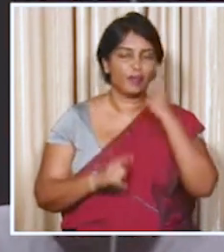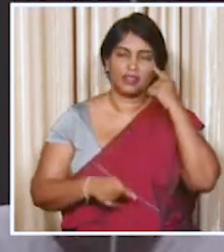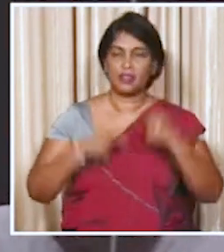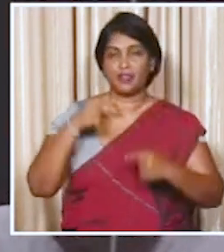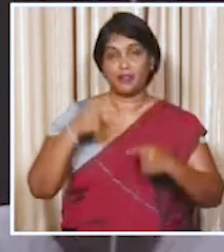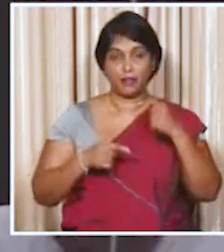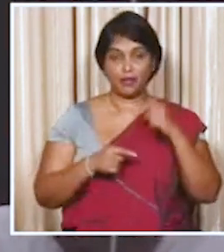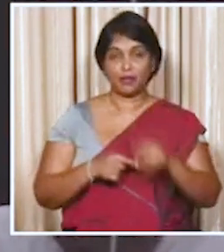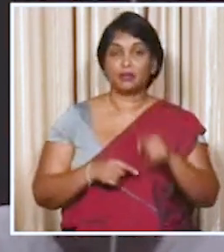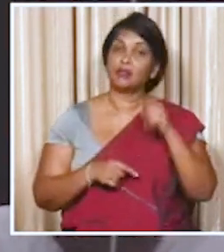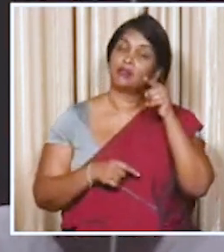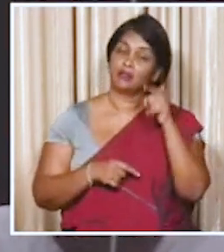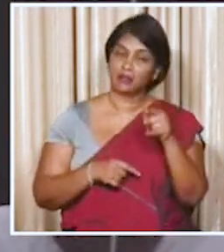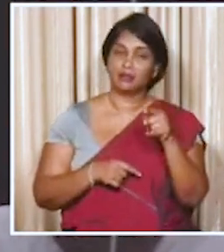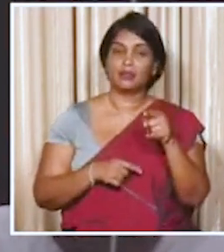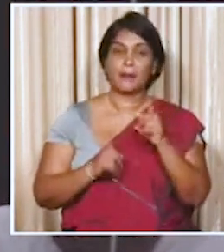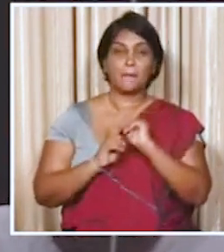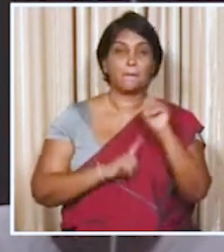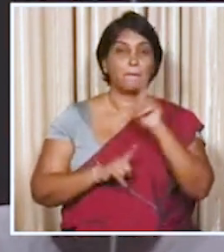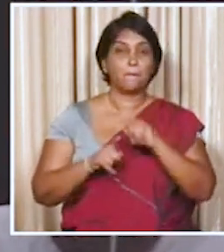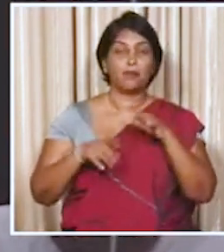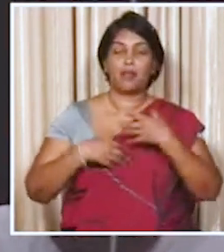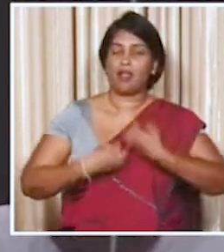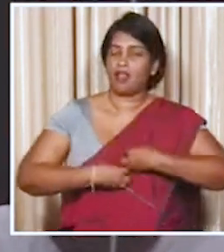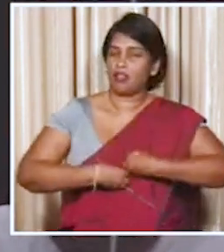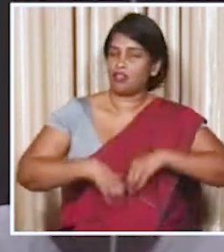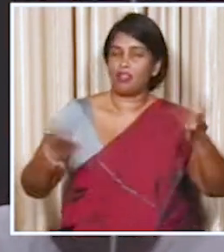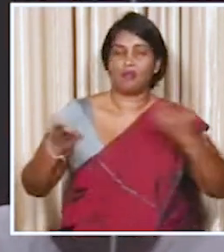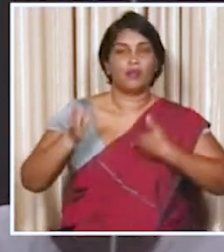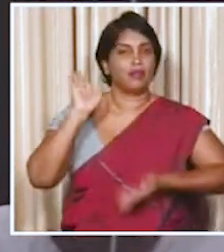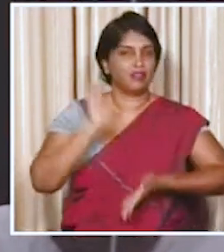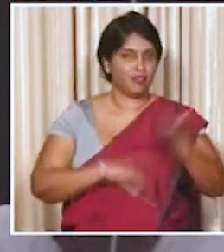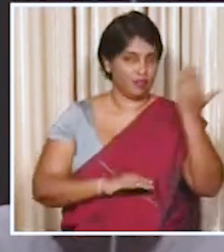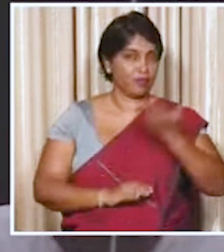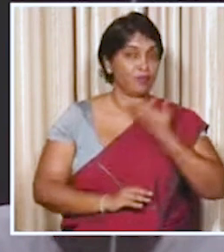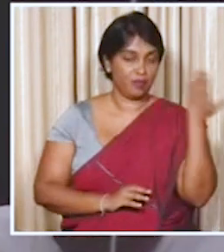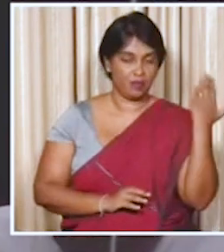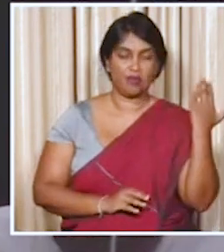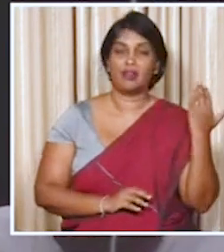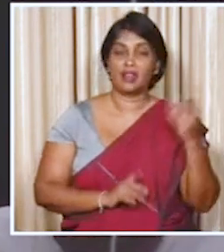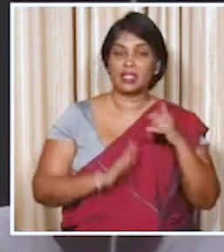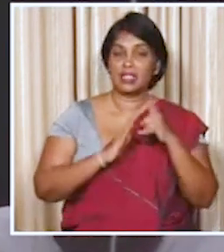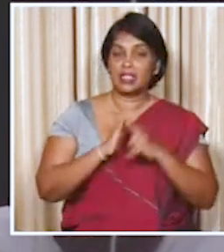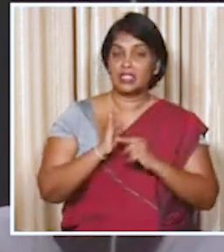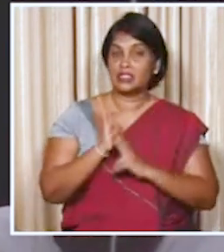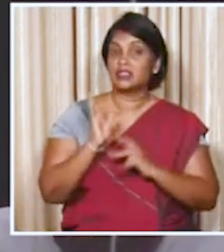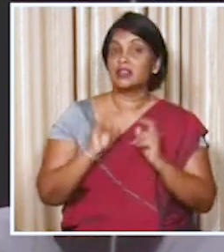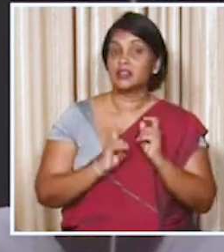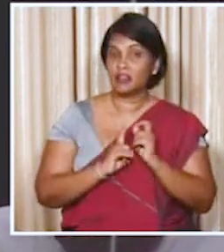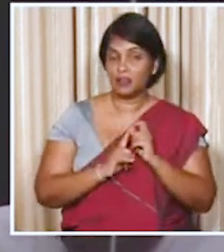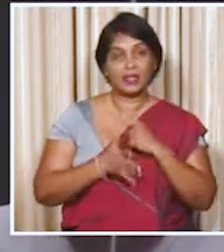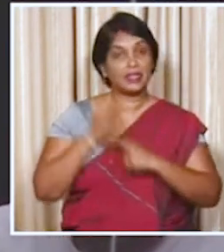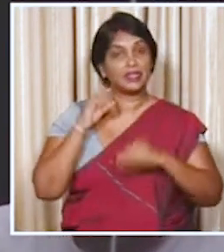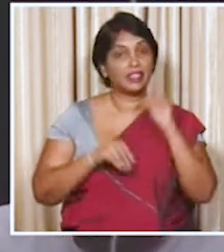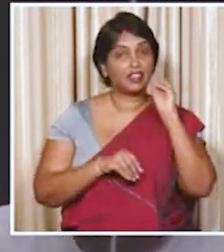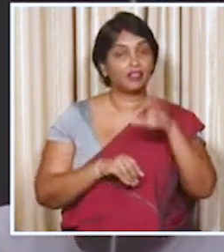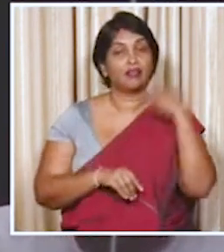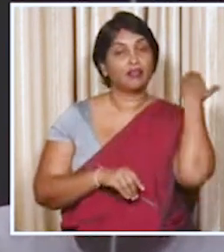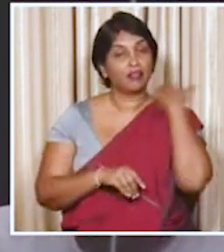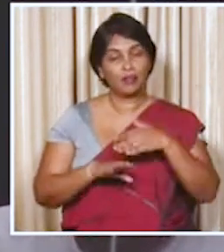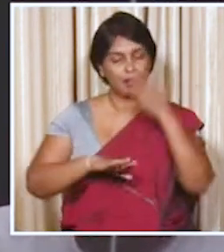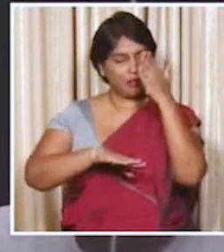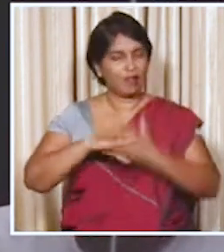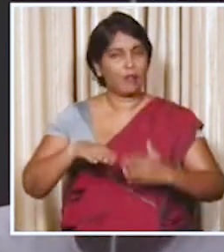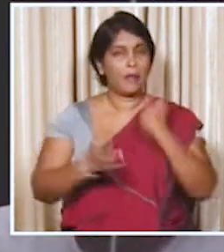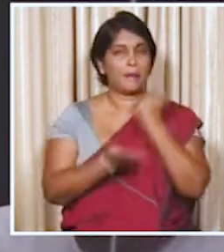කරන්න ගියොත් එහෙම ඔබතුමියලා මේ පාර්ලිමේන්තුවේ නිර්වස්ත කරලා තමයි ඉලිට වණ්ඩ වෙන්නේ අපිට. මොකද ජනතා විමුක්ති පෙරමුණ ඡන්දේ දීපු කෙනාගේ බෙල්ල කැපුවා, ඇඟිලි කැපුවා,